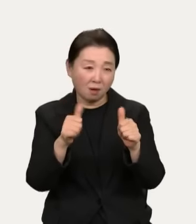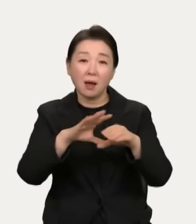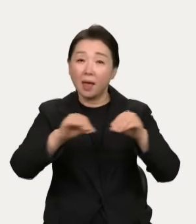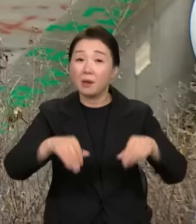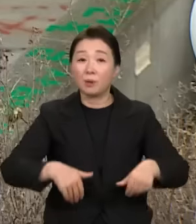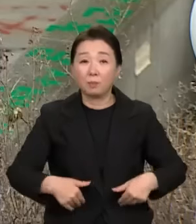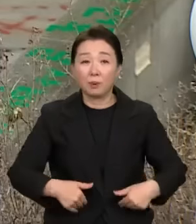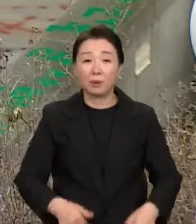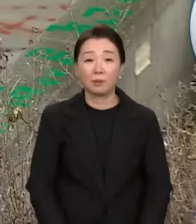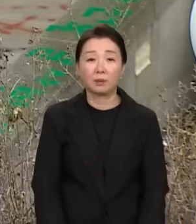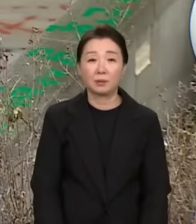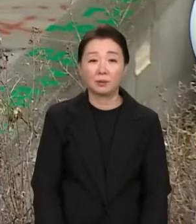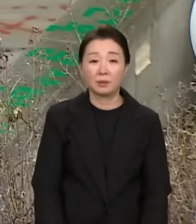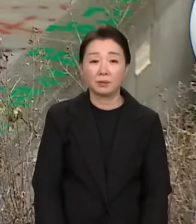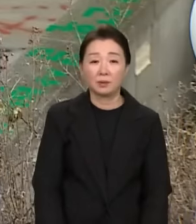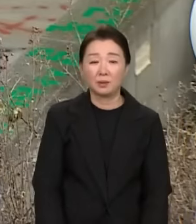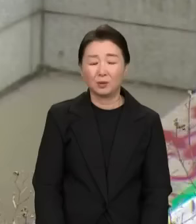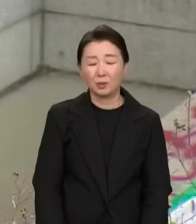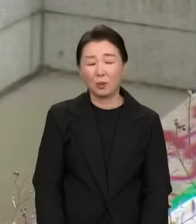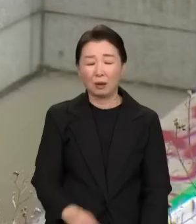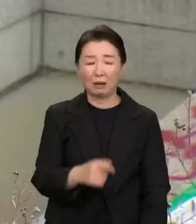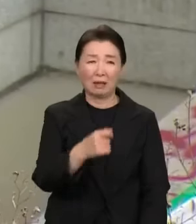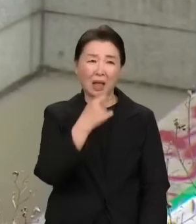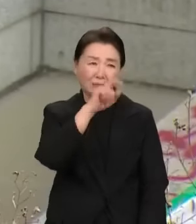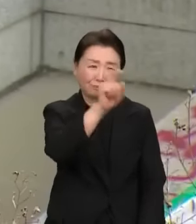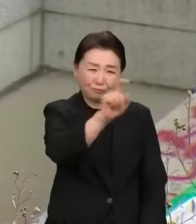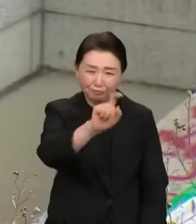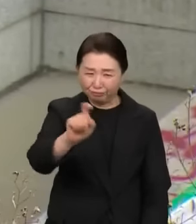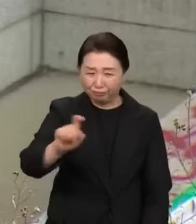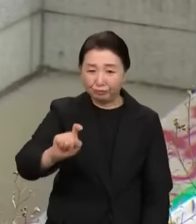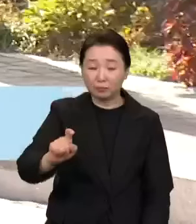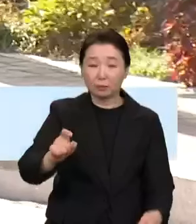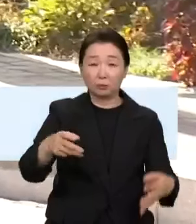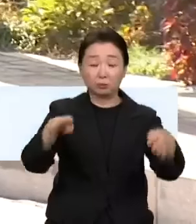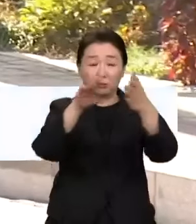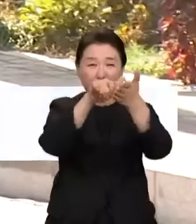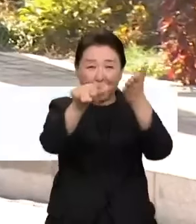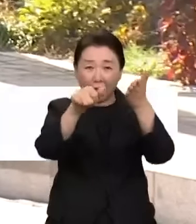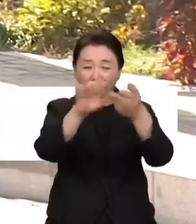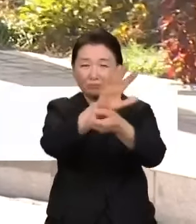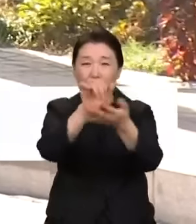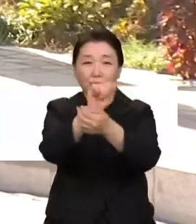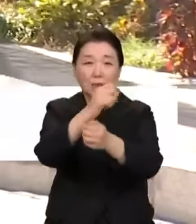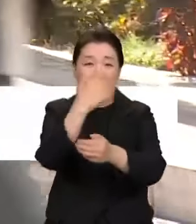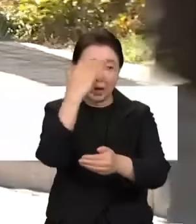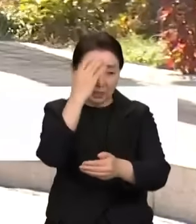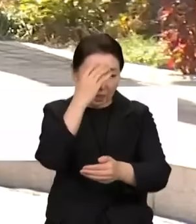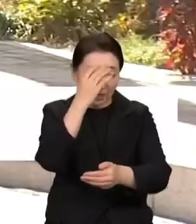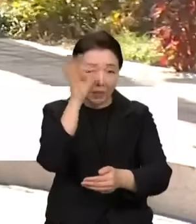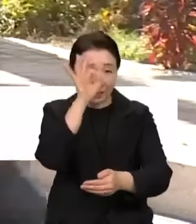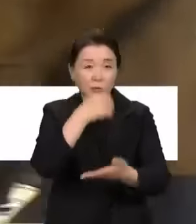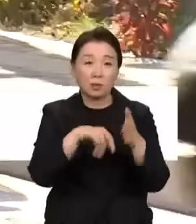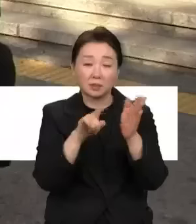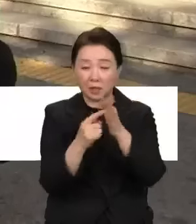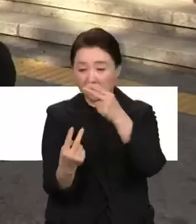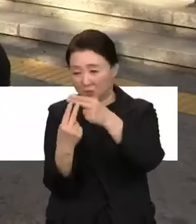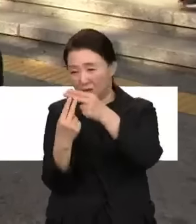설명했습니다. 또 레커칠 등 학교 시설을 훼손한 학생들을 찾기 위해 CCTV 영상을 따로